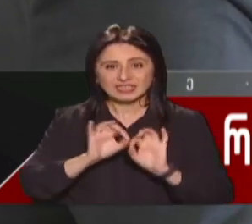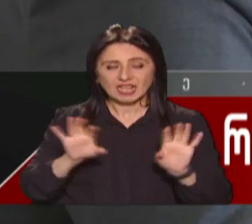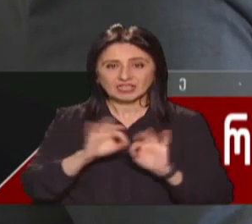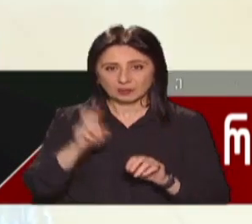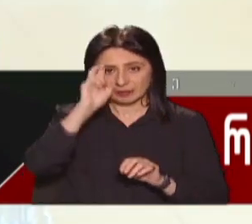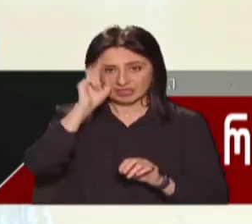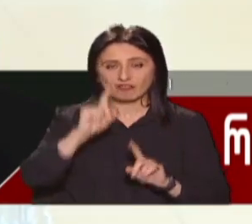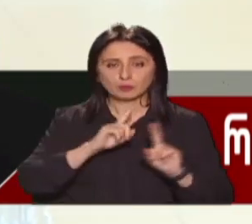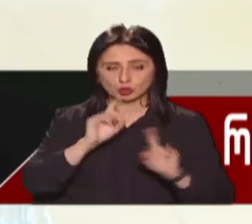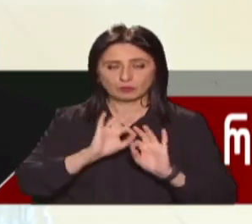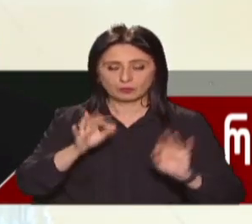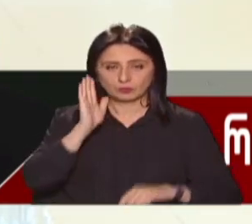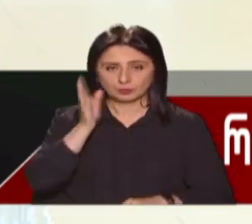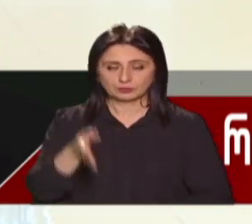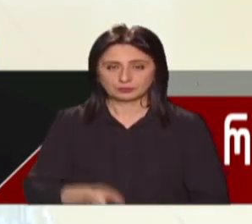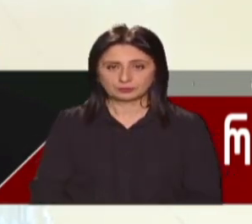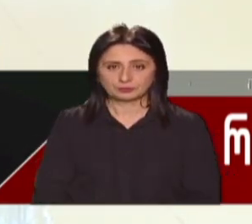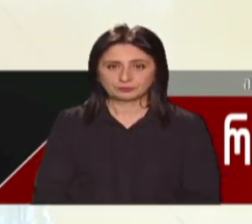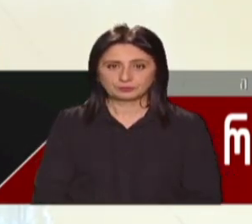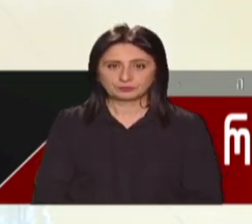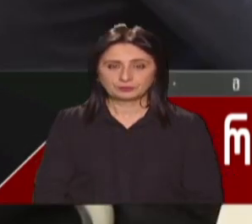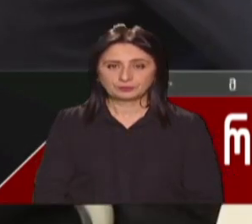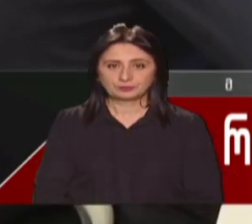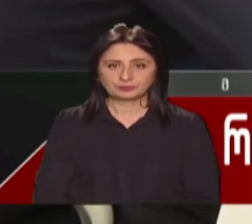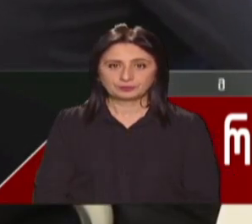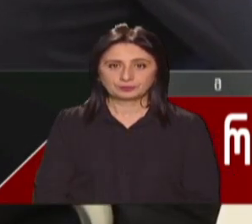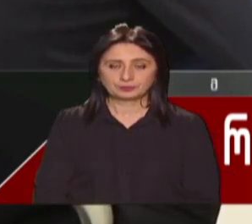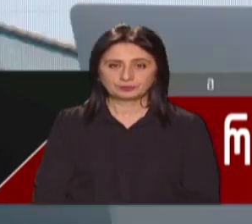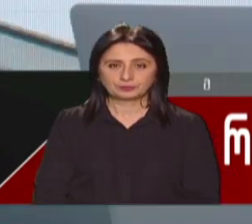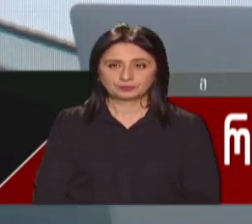მთავრობის უახლოეს სხდომაზე გახდება ცნობილი.